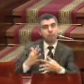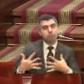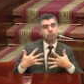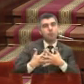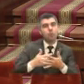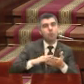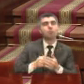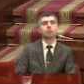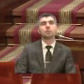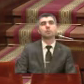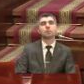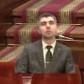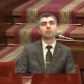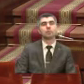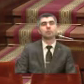جيدة.